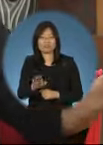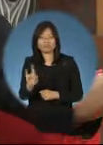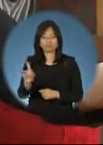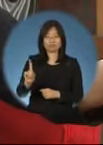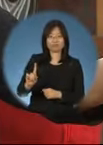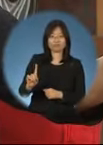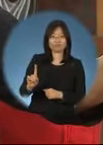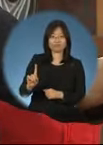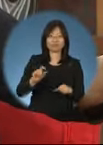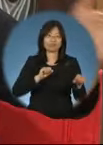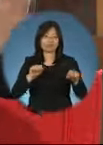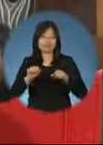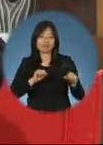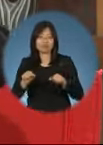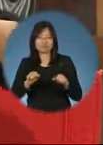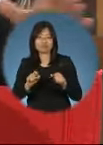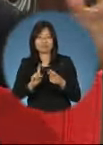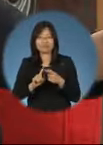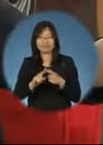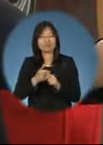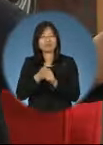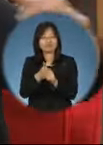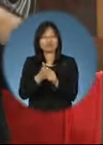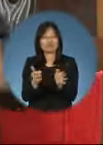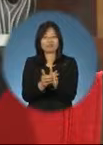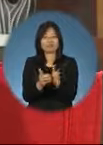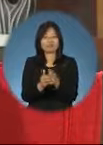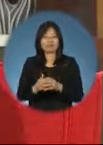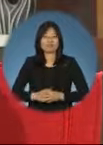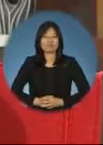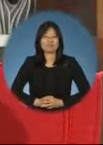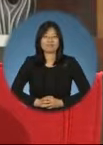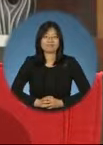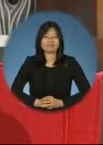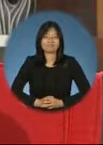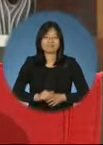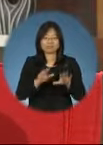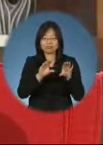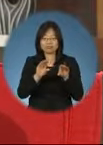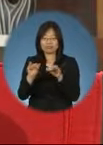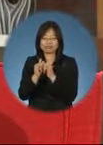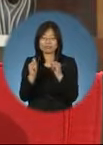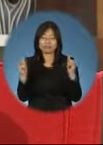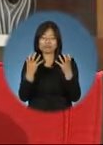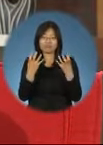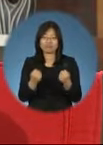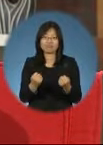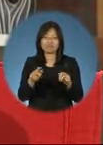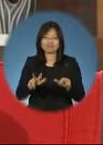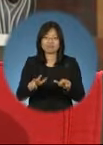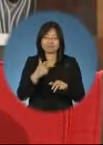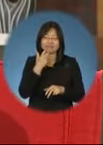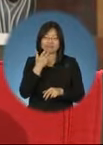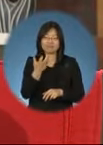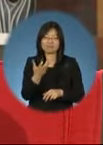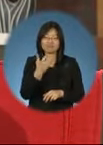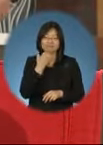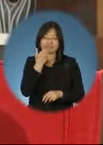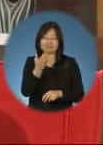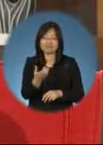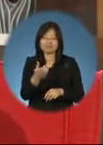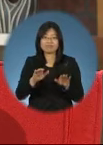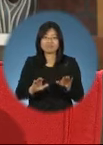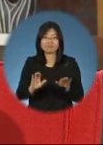아, 움직이기 나름이다. 네, 그렇죠. 아주 유연한 사람 많잖아요. 지금 80세, 90세도